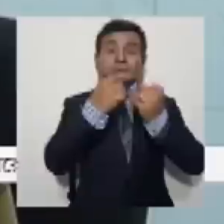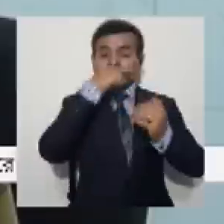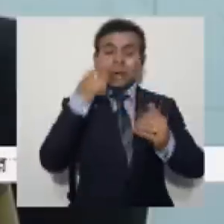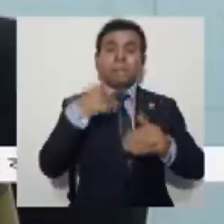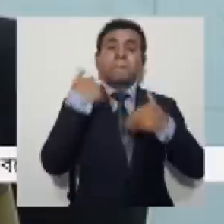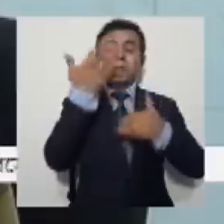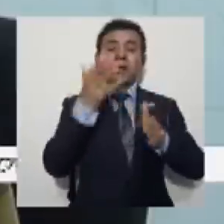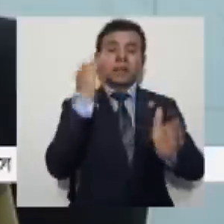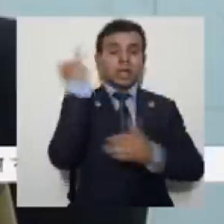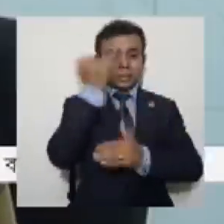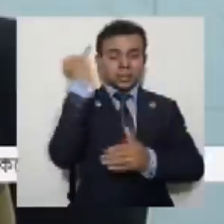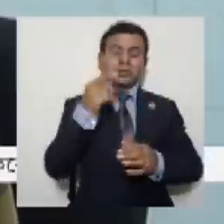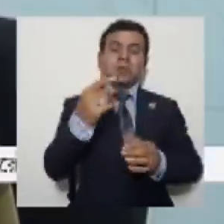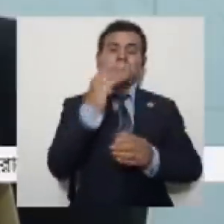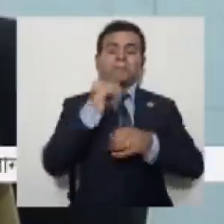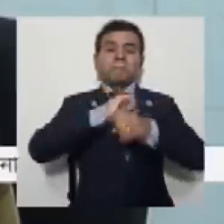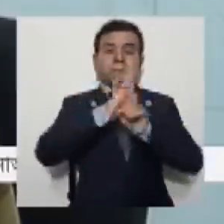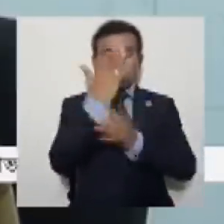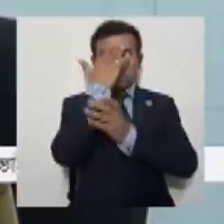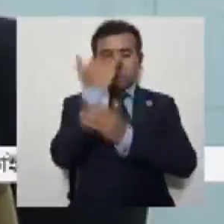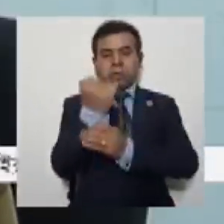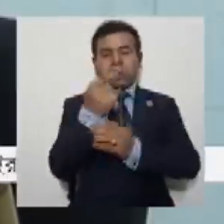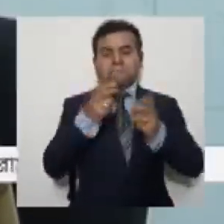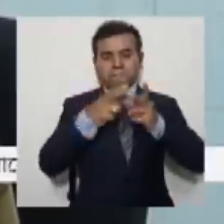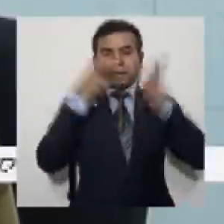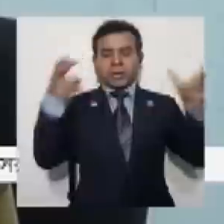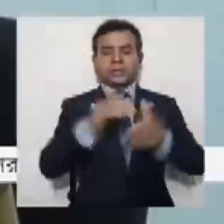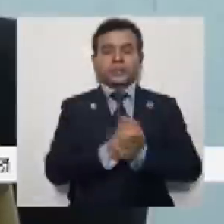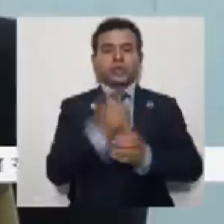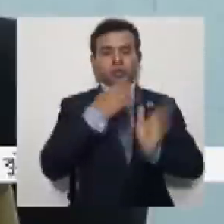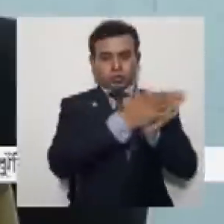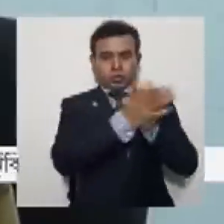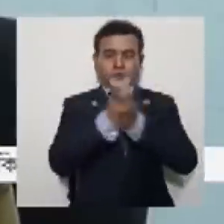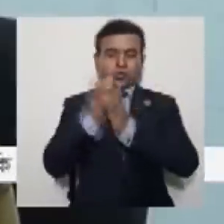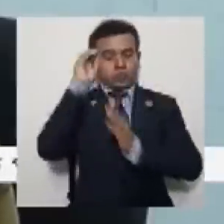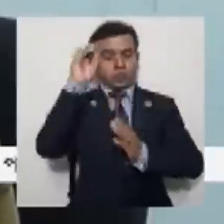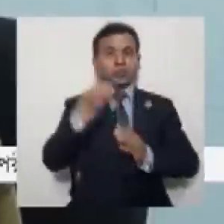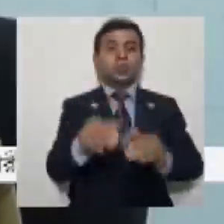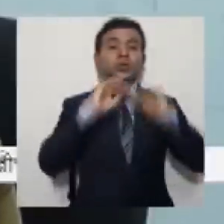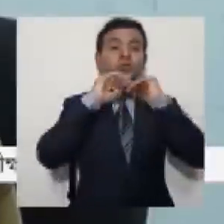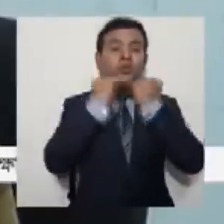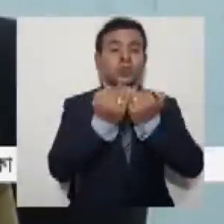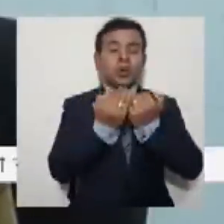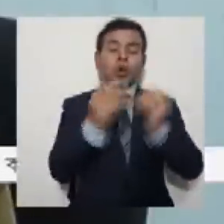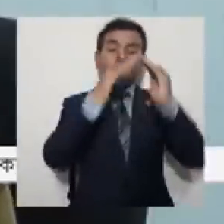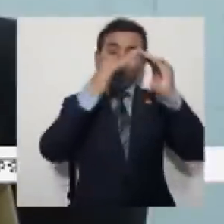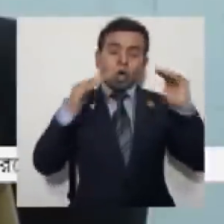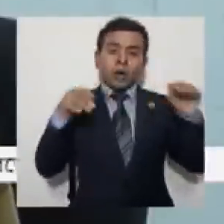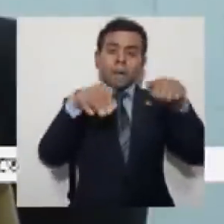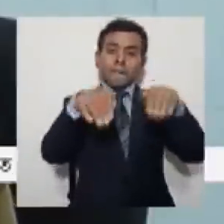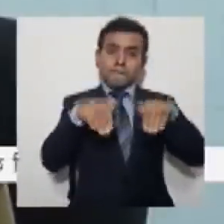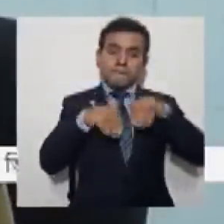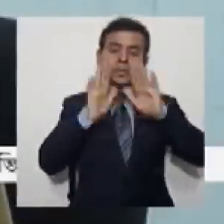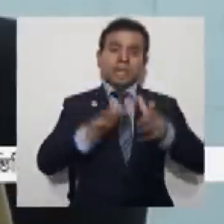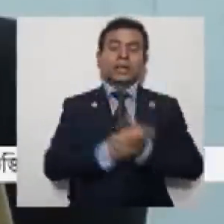আমাদের যে তরুণ যুবক সমাজ আপনারা ঘরে থাকুন নিজেকে সুরক্ষিত করুন এবং অন্যকে